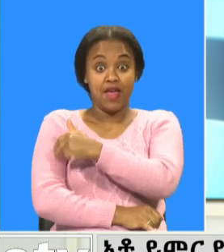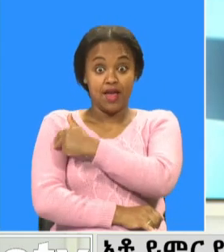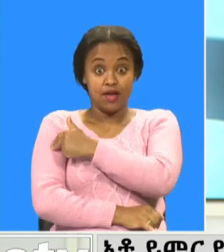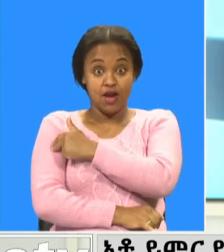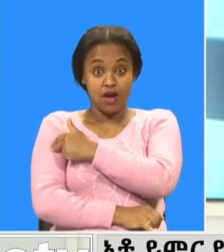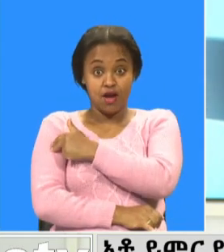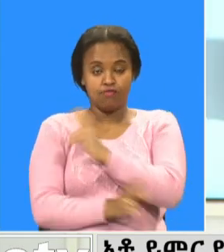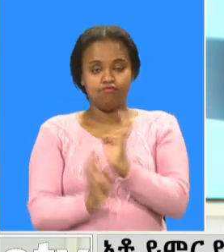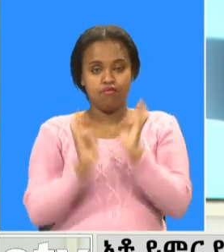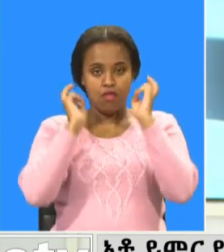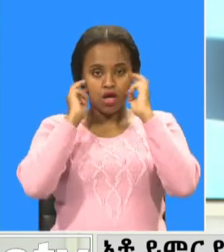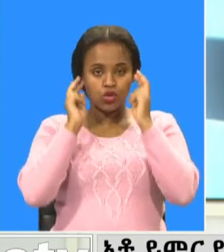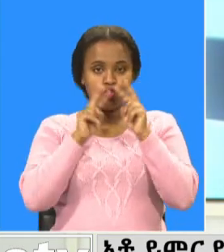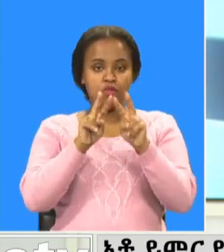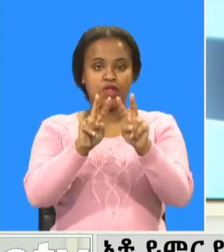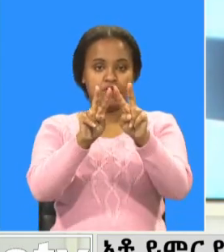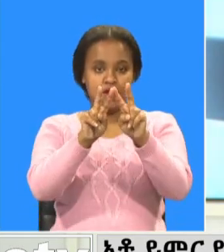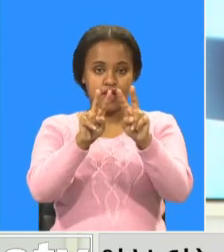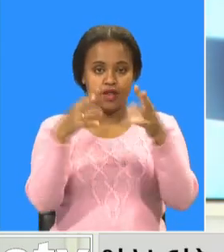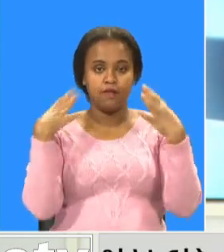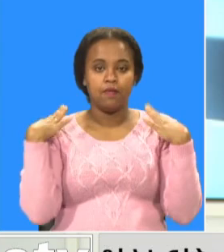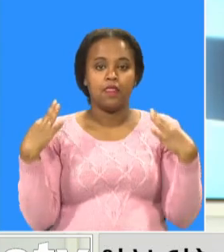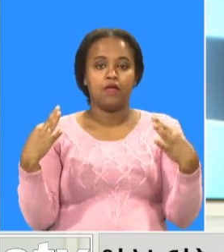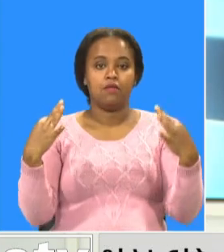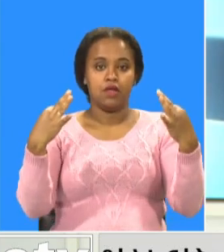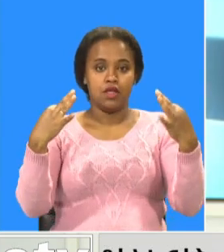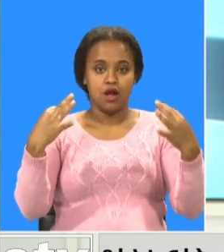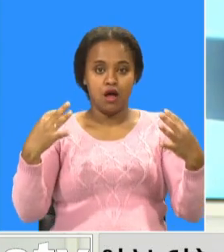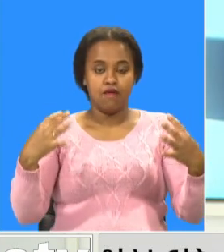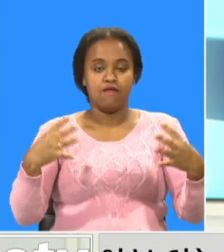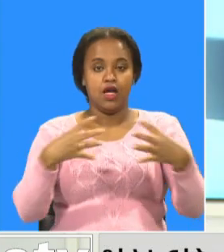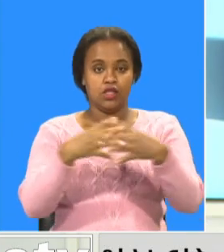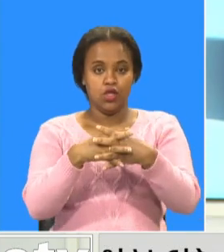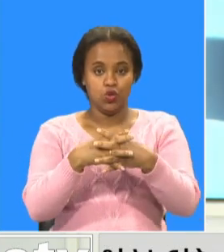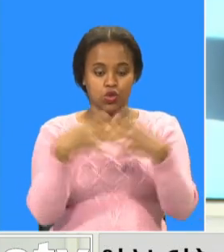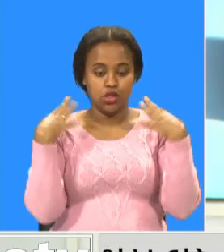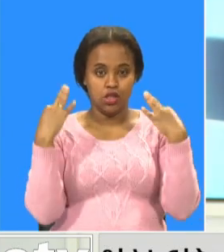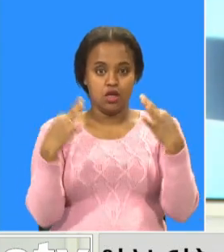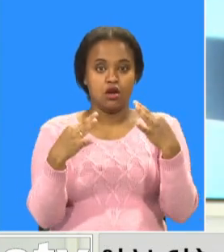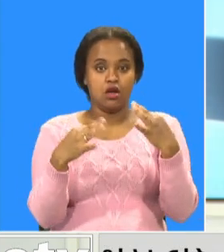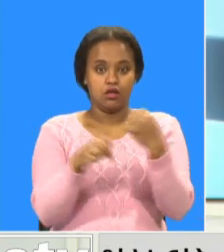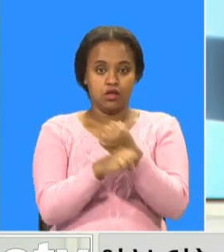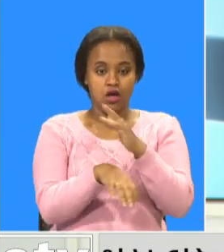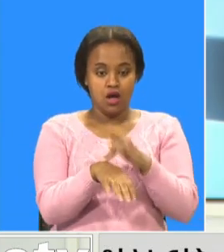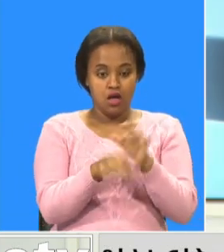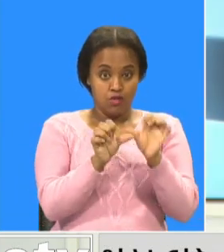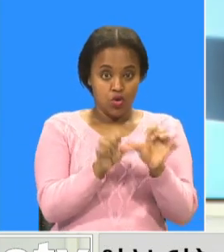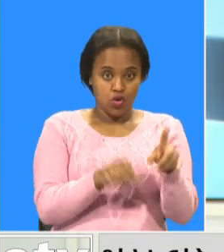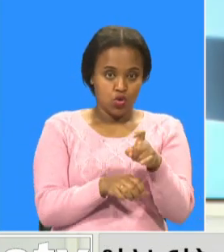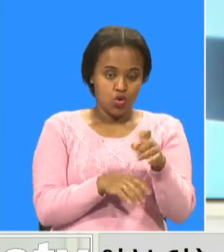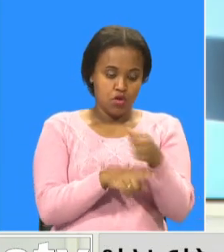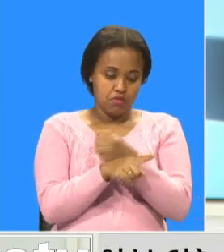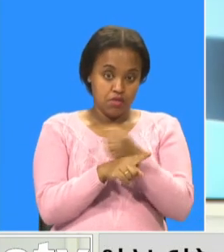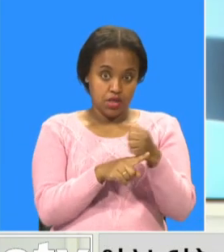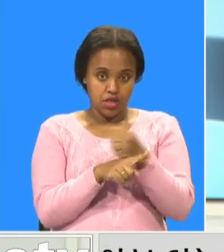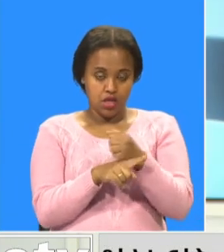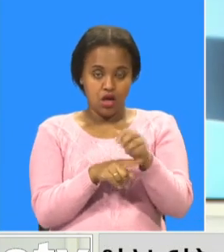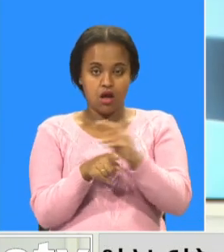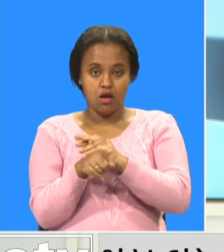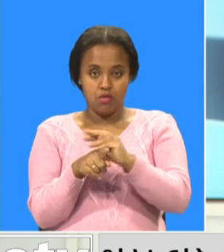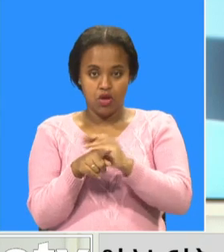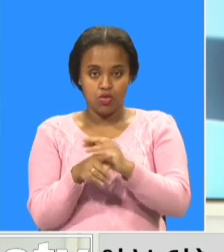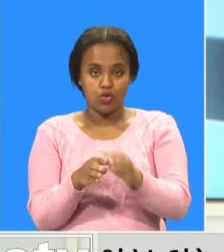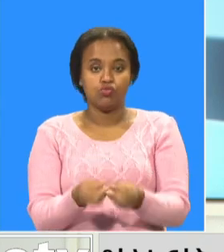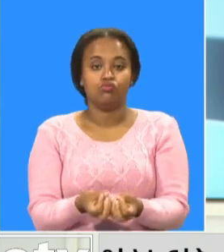ያው በጤና ፋሲሊቲ ውስጥ ስራ ላይ የሚውል ስለሆነ እሱ በስልጠናም በባለሙያዎችም